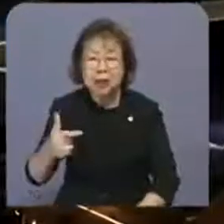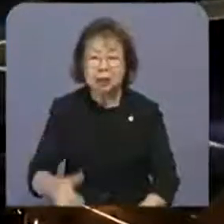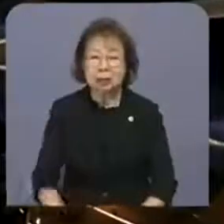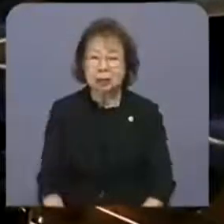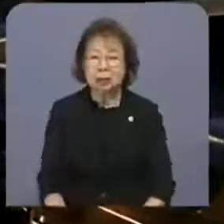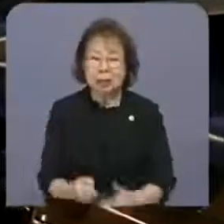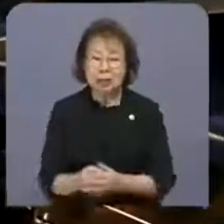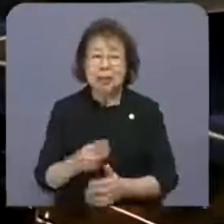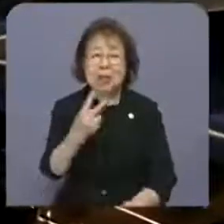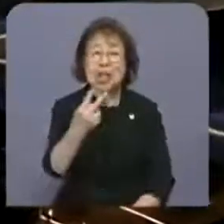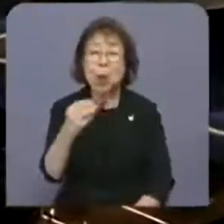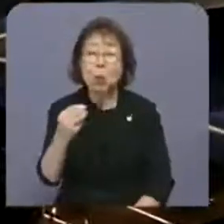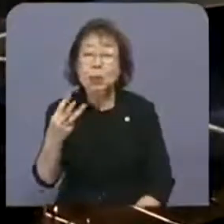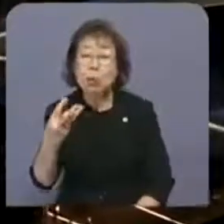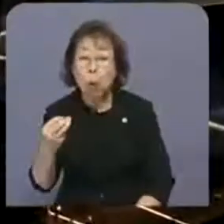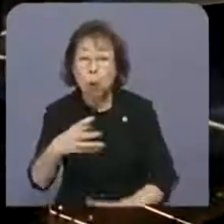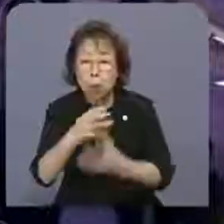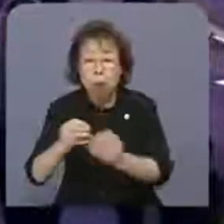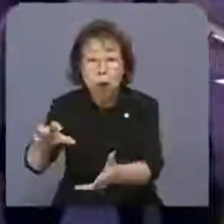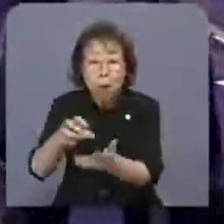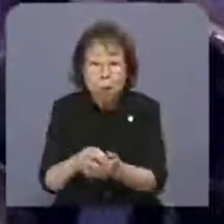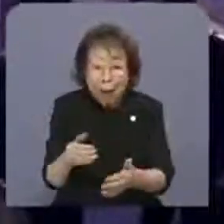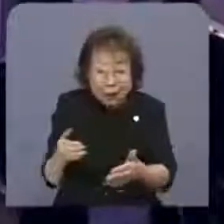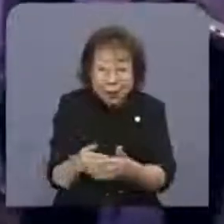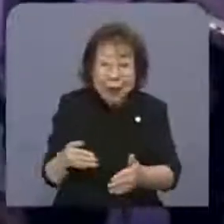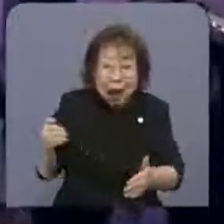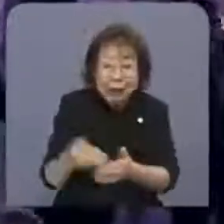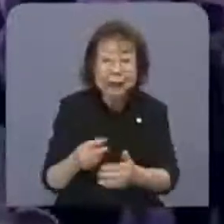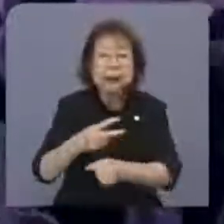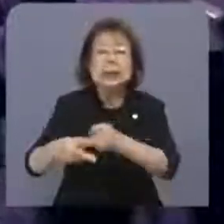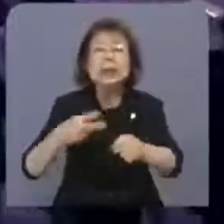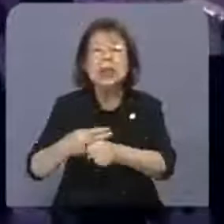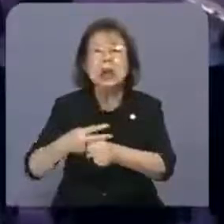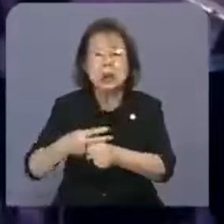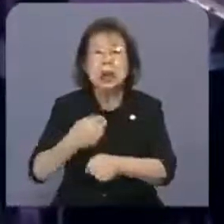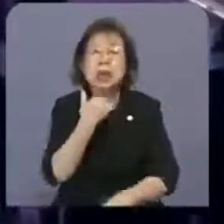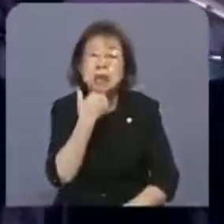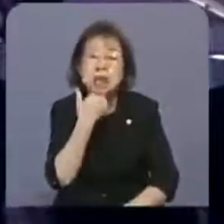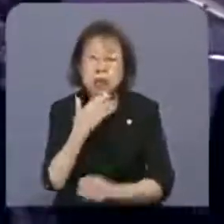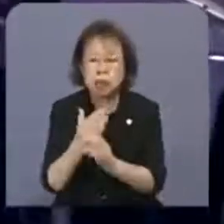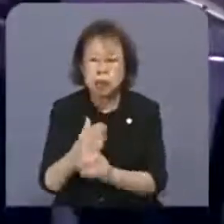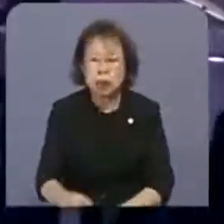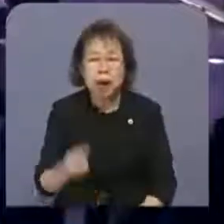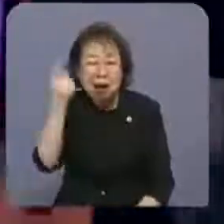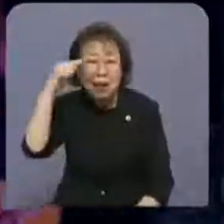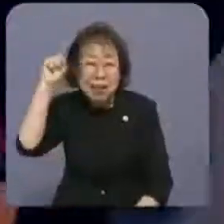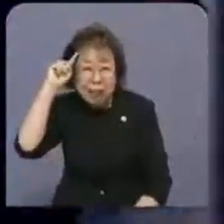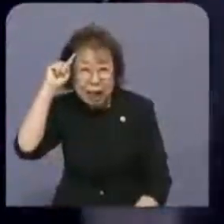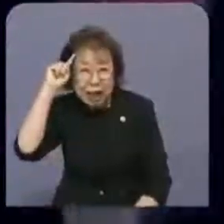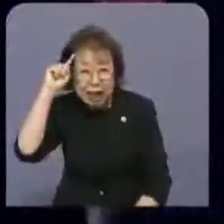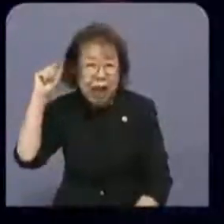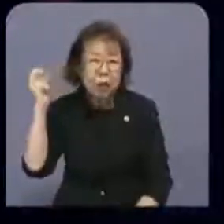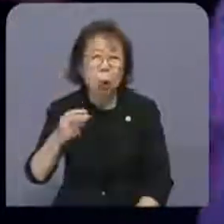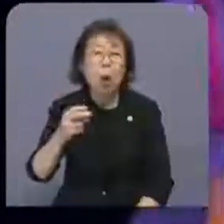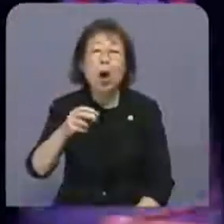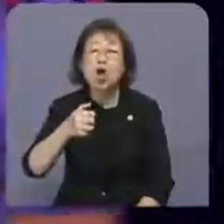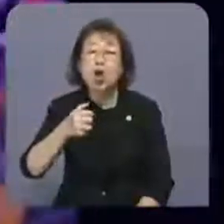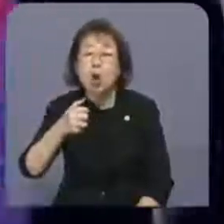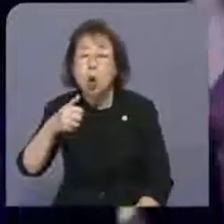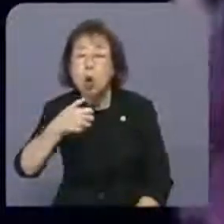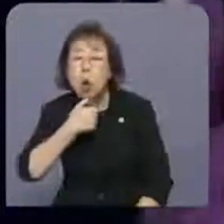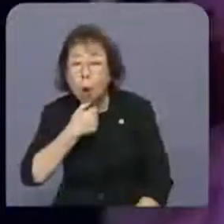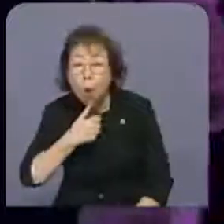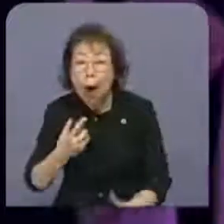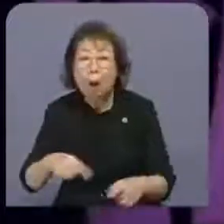2030 세계박람회는 개최지 확정까지 2년이 채 남지 않았습니다. 러시아 모스크바에 이탈리아 로마까지